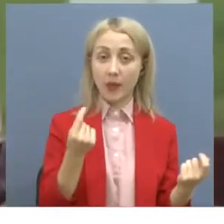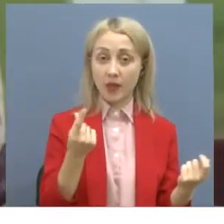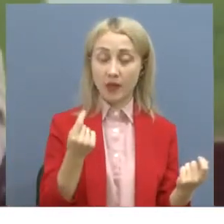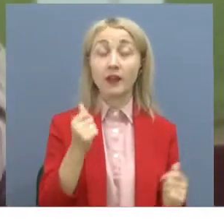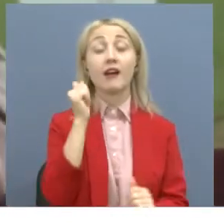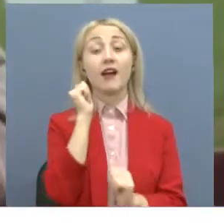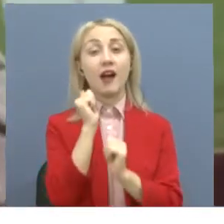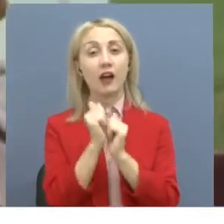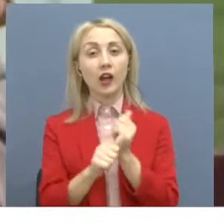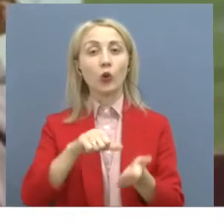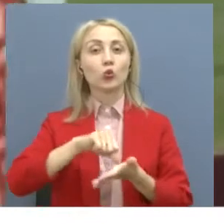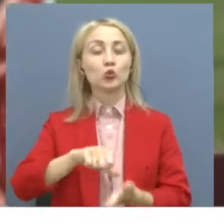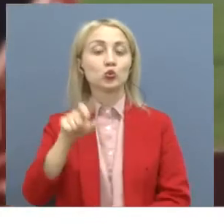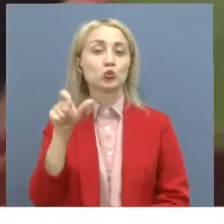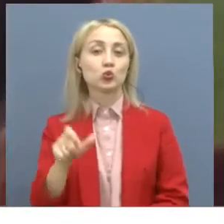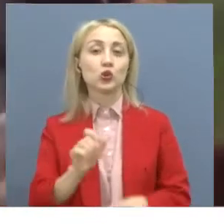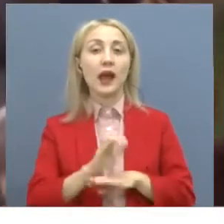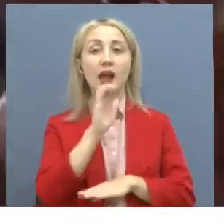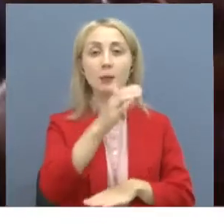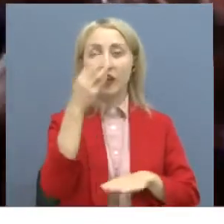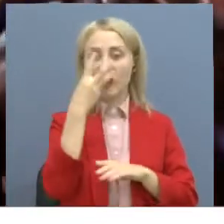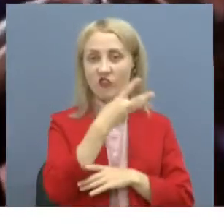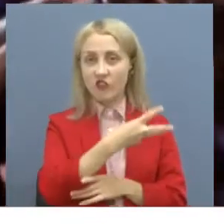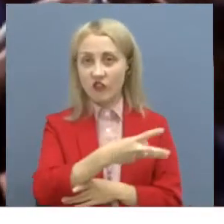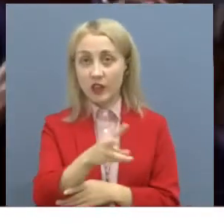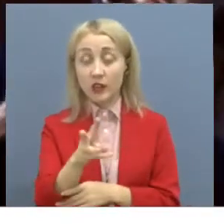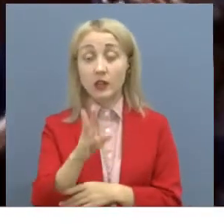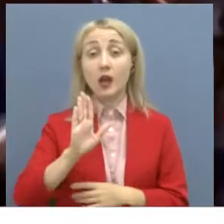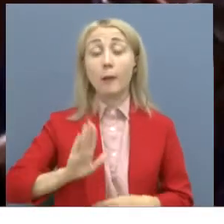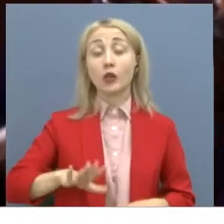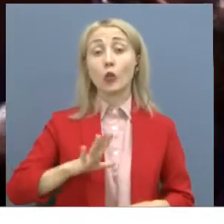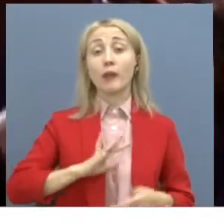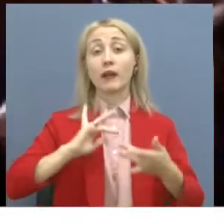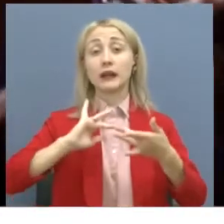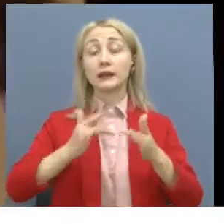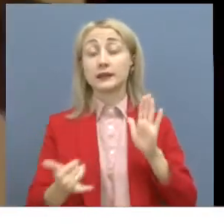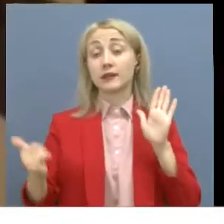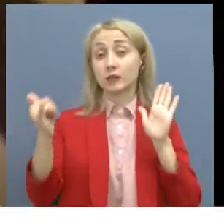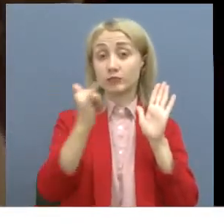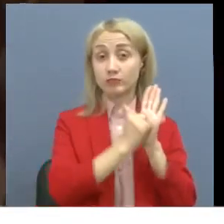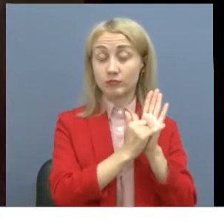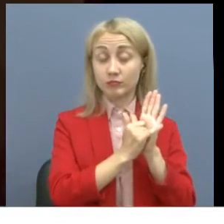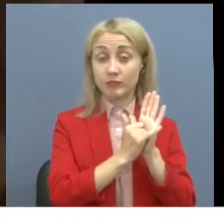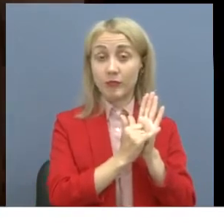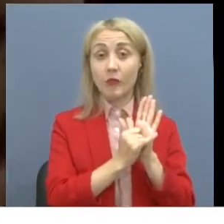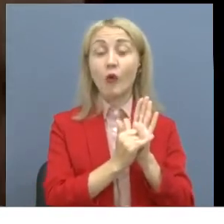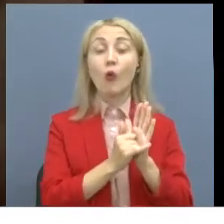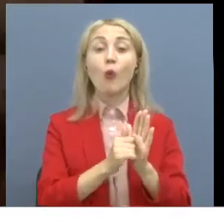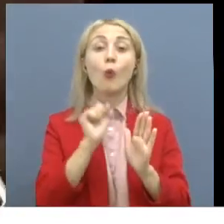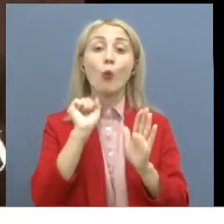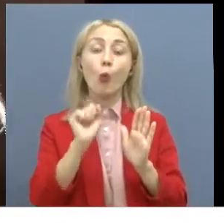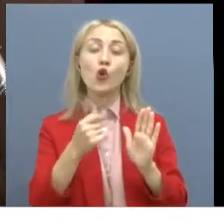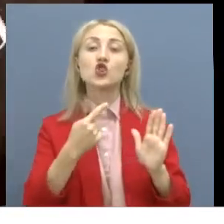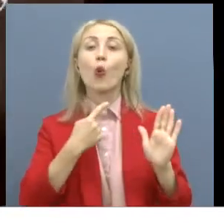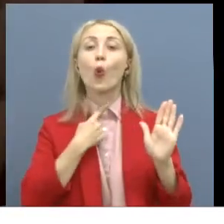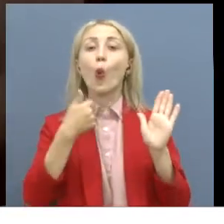Кейіннен ол әлеуметтік желілерде жарияланып, тыңдарман қауым назарына ұсынылды. Олар дауыс беру арқылы жеңімпаздар анықтады. Жаңаша бағытты өткен